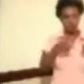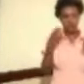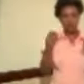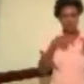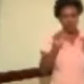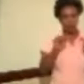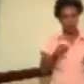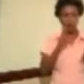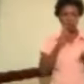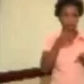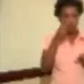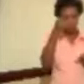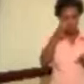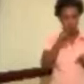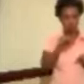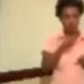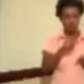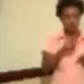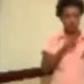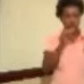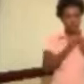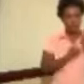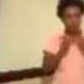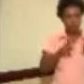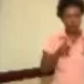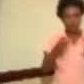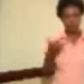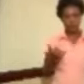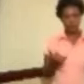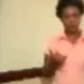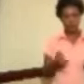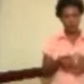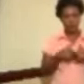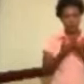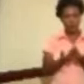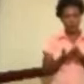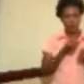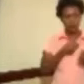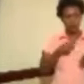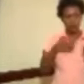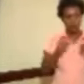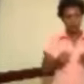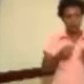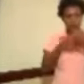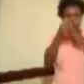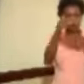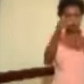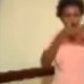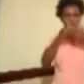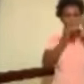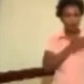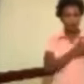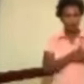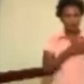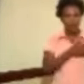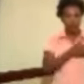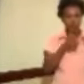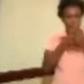de 1 minute après, avec on relance chaque monde. Moi, je crois que tout le monde bien comprendre, tout le monde à l'aise, tout le monde en forme.